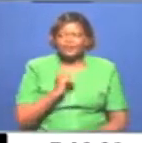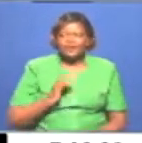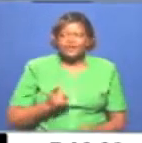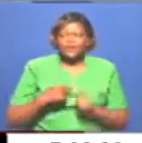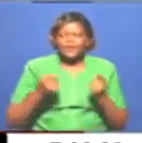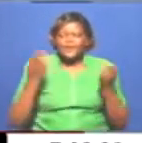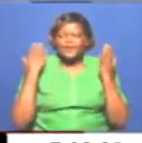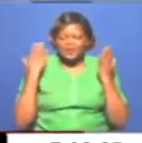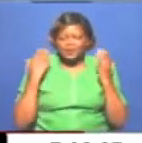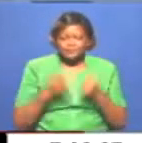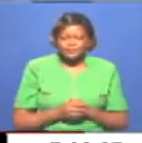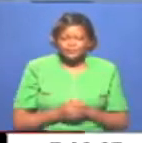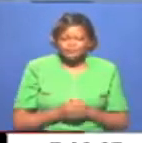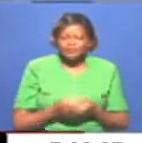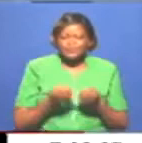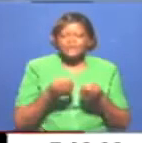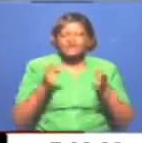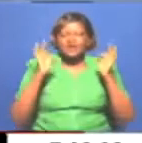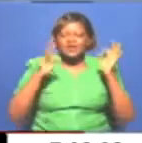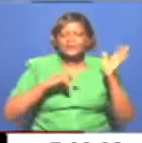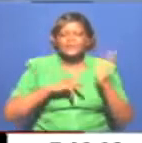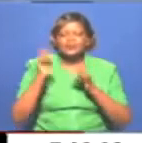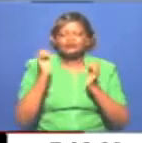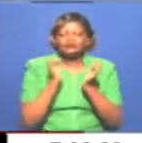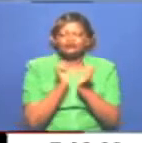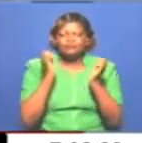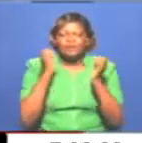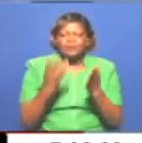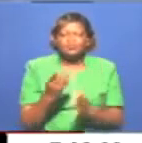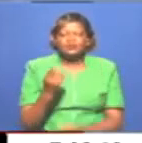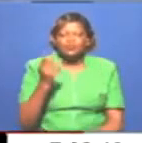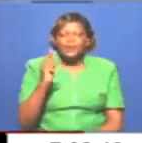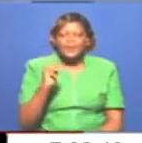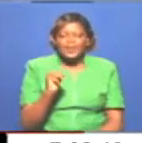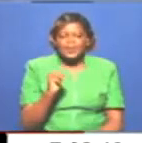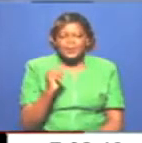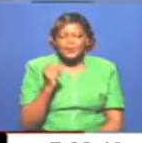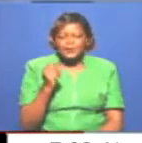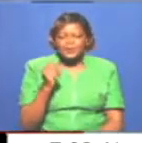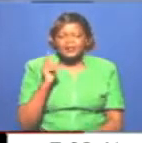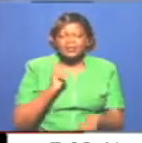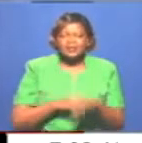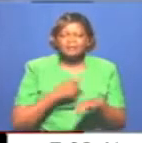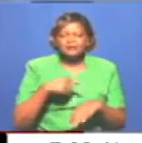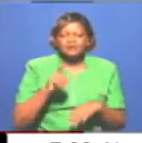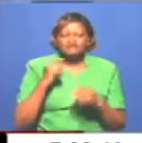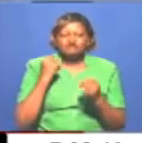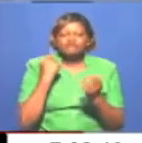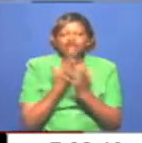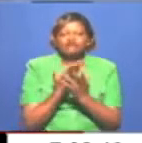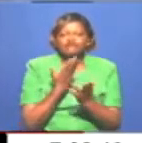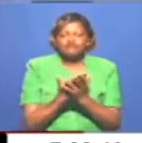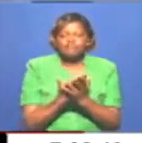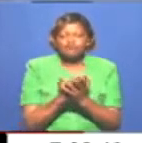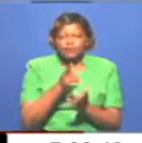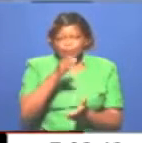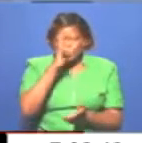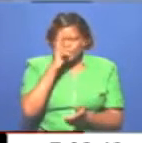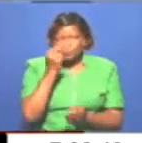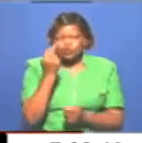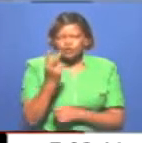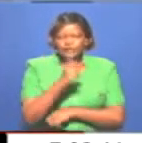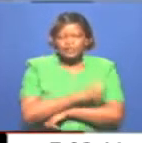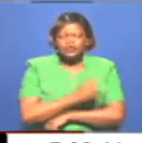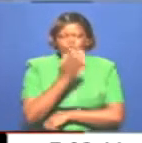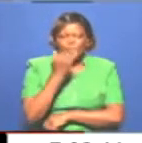Mithika Linturi ameachiliwa kwa dhamana ya shilingi milioni mbili pesa taslimu baada ya kuzuiliwa kwenye korokoro ya polisi kwa siku mbili kwa madai